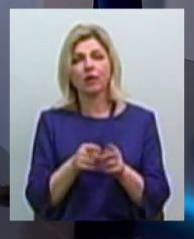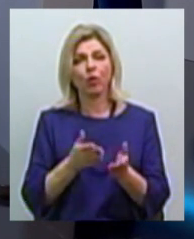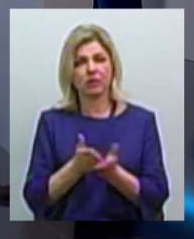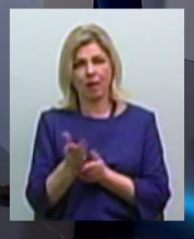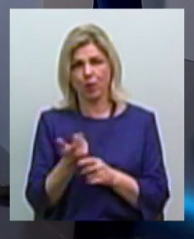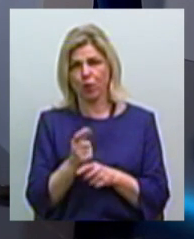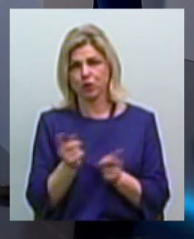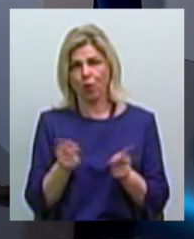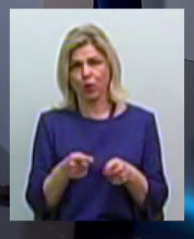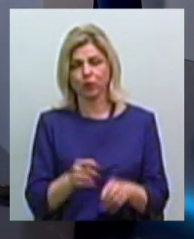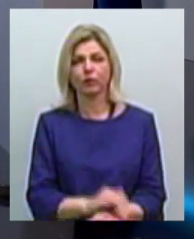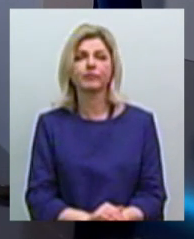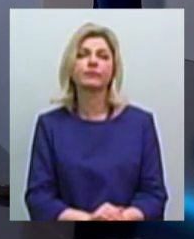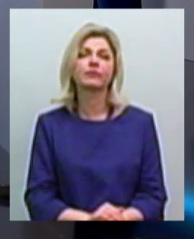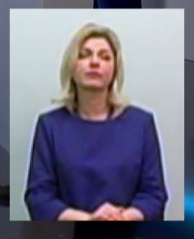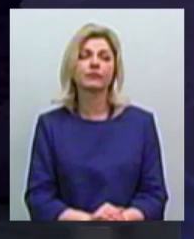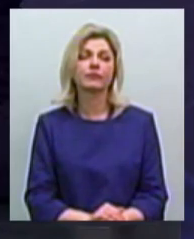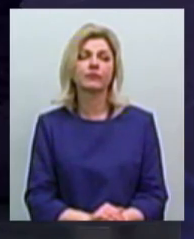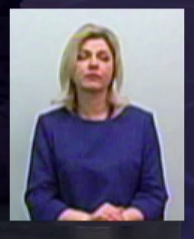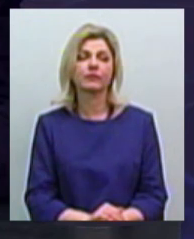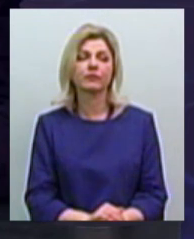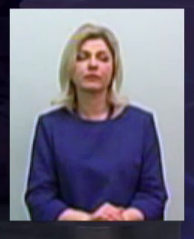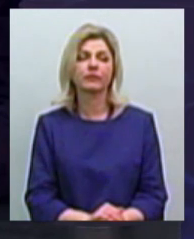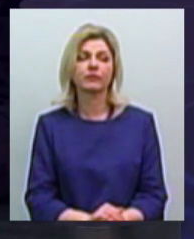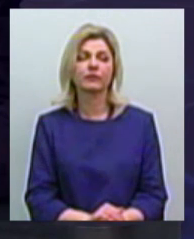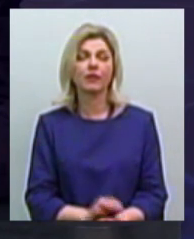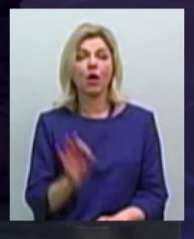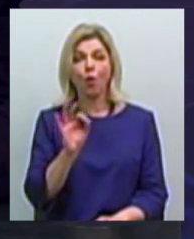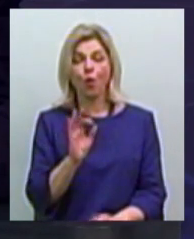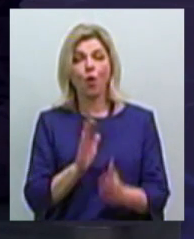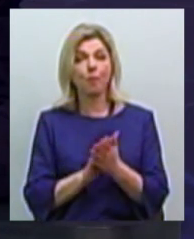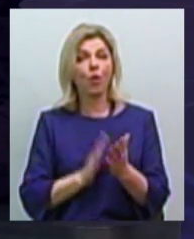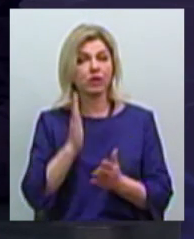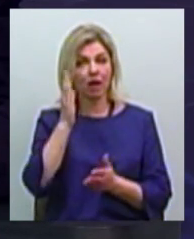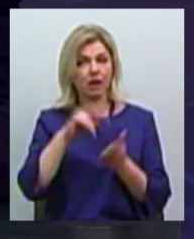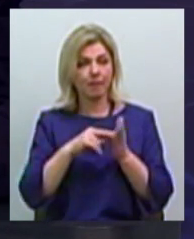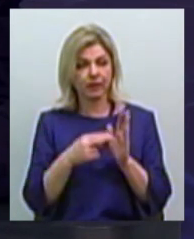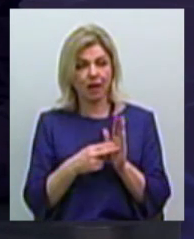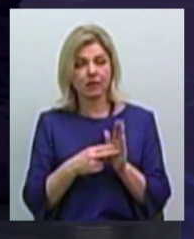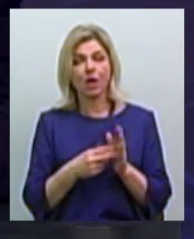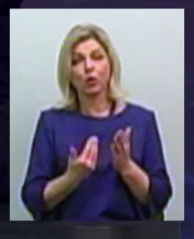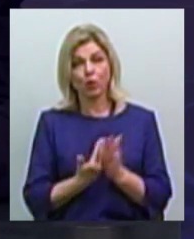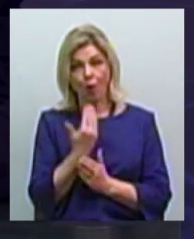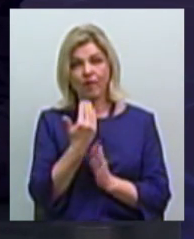коротко. Якщо говорити про подальший наш план і створення, можливо, наступних проєктів,